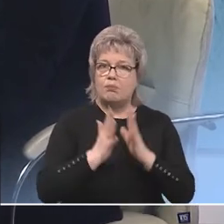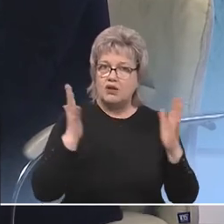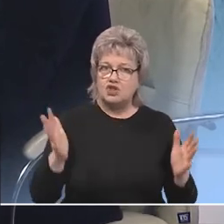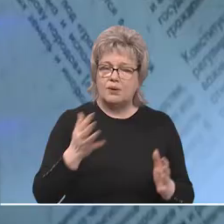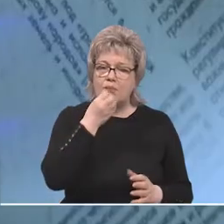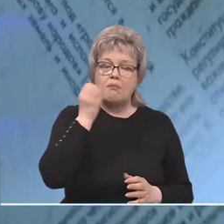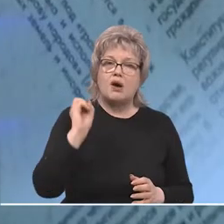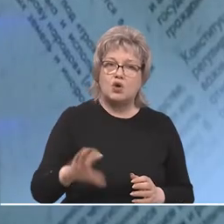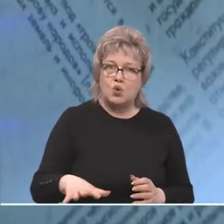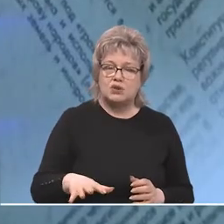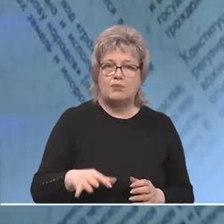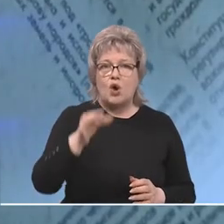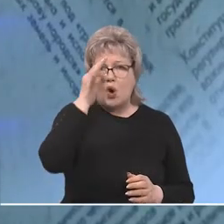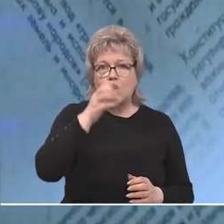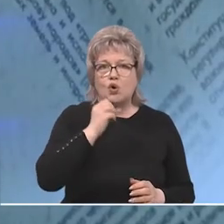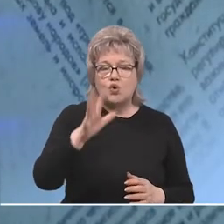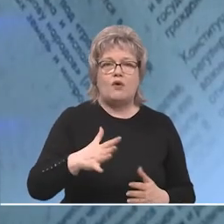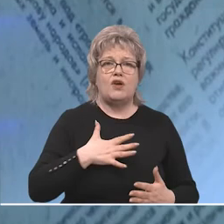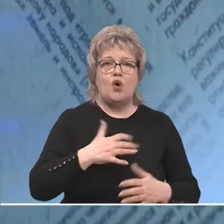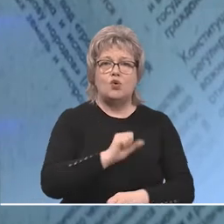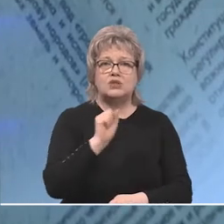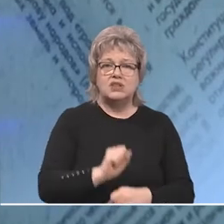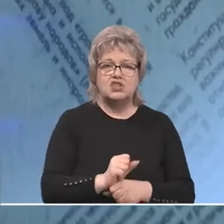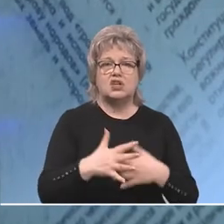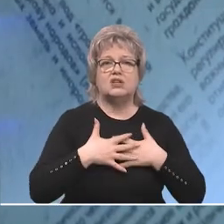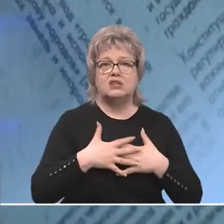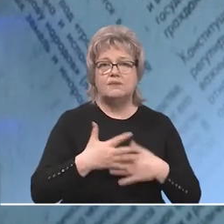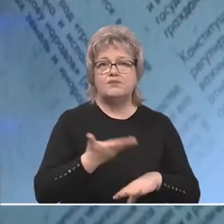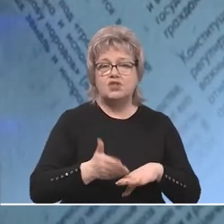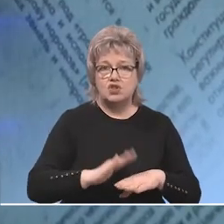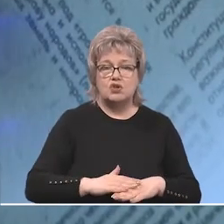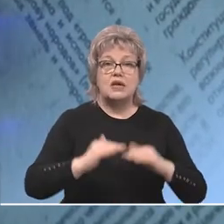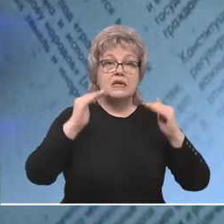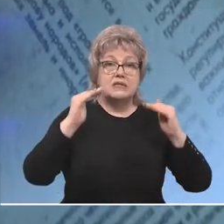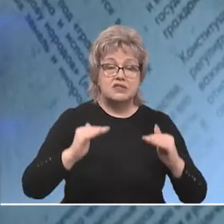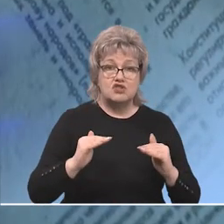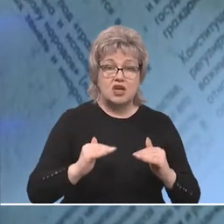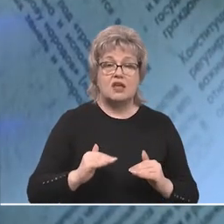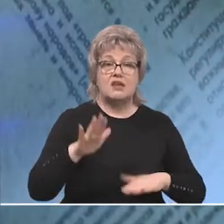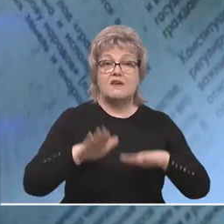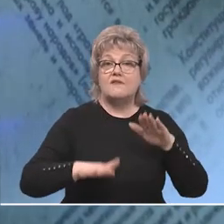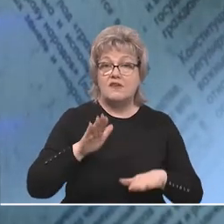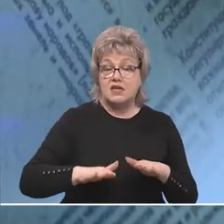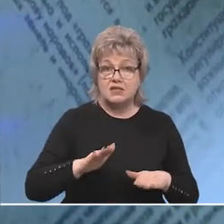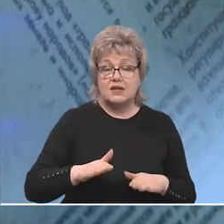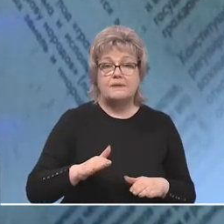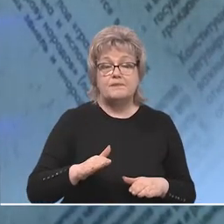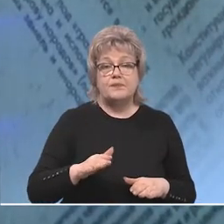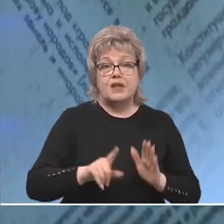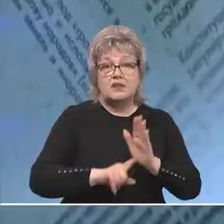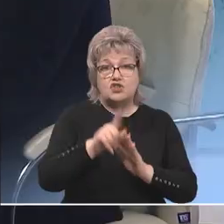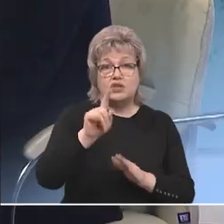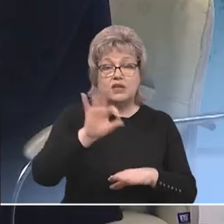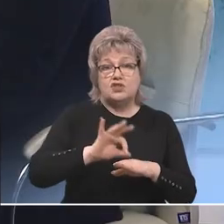количеством мокроты, кровохарканье, одышка, затруднение дыхания, снижение массы тела. Ну, буквально человек начинает чахнуть на глазах.